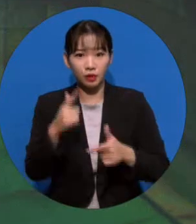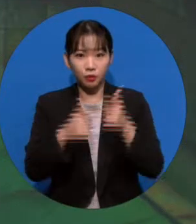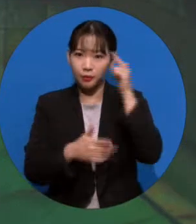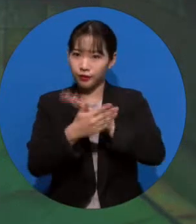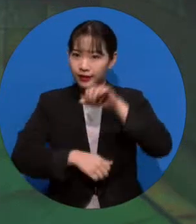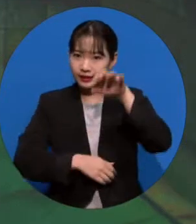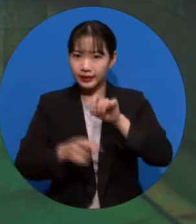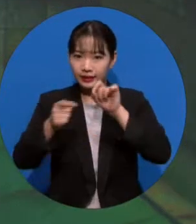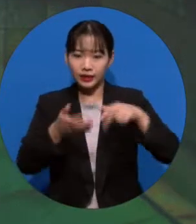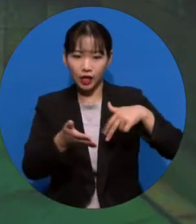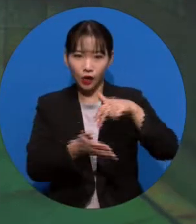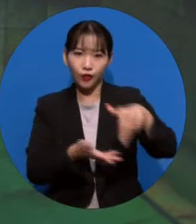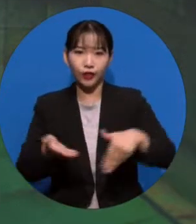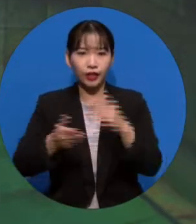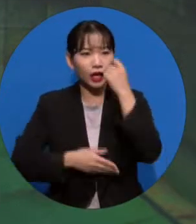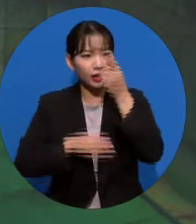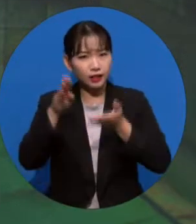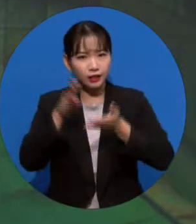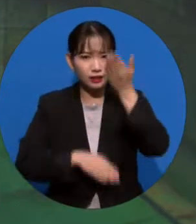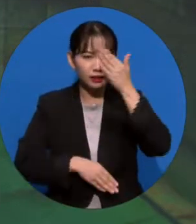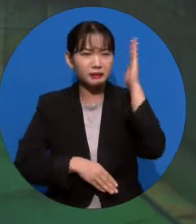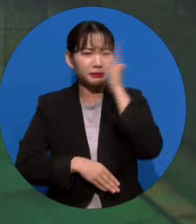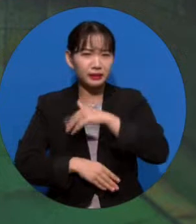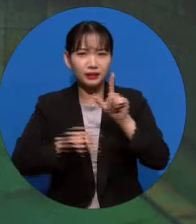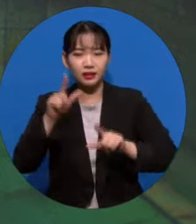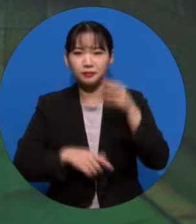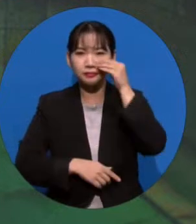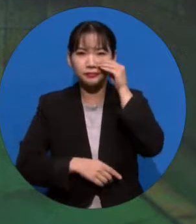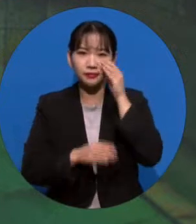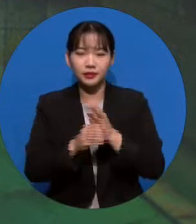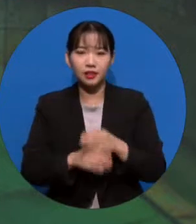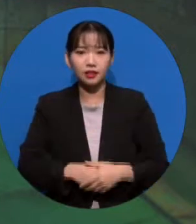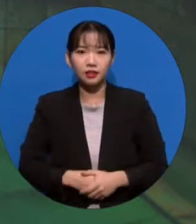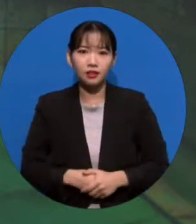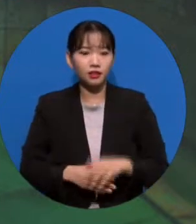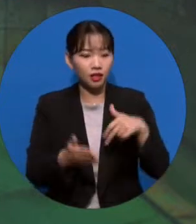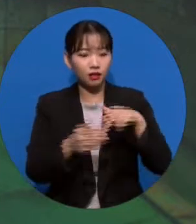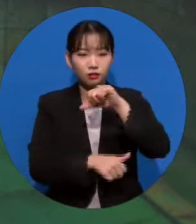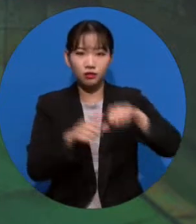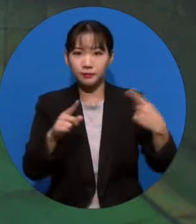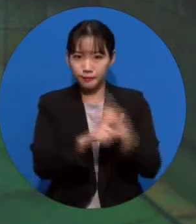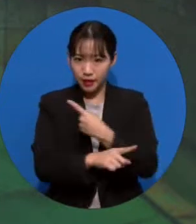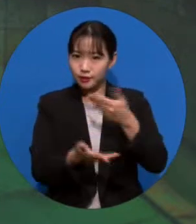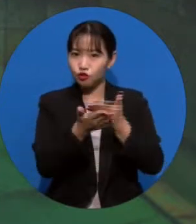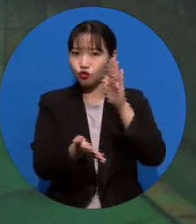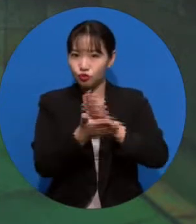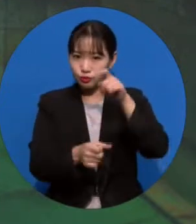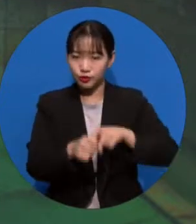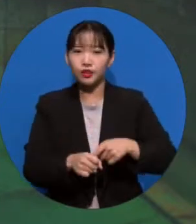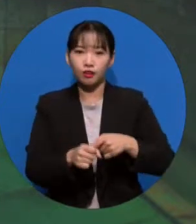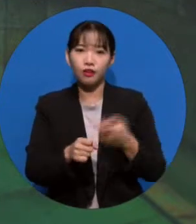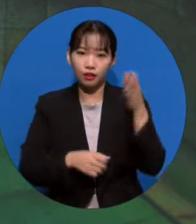목포 평화광장 인근 보행로가 한 달 넘게 누더기 상태로 방치되고 있습니다. 보행 환경을 개선한다며 공사를